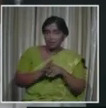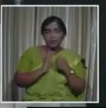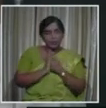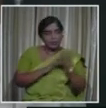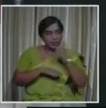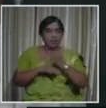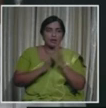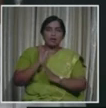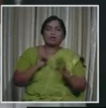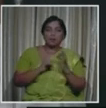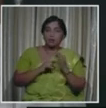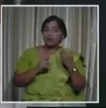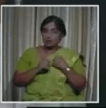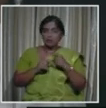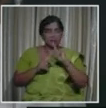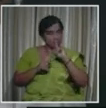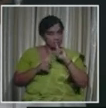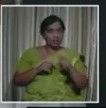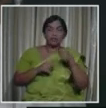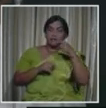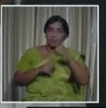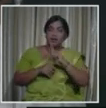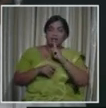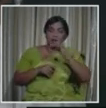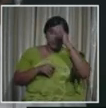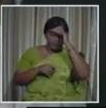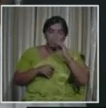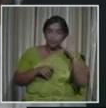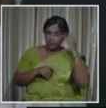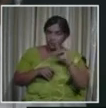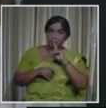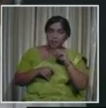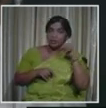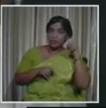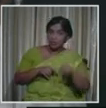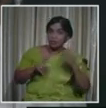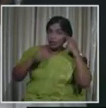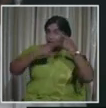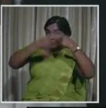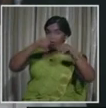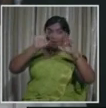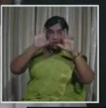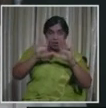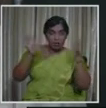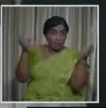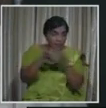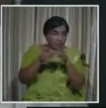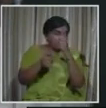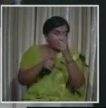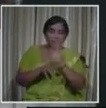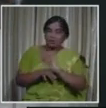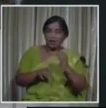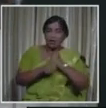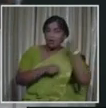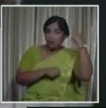මුලාසරේ මන්ත්‍රීතුමනි අපි ඉල්ලීමක් කරනවා ඔබතුමාගෙන් කථානායකතුමාගෙන් විශේෂයෙන්ම මේ සිද්ධිදාමේ නම වෙනිදර ලඝු කරන්න එපා ගාලු